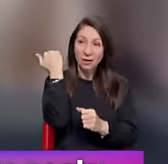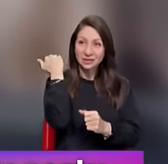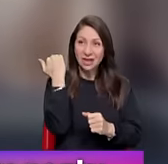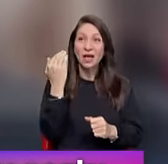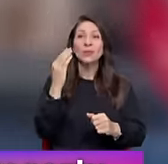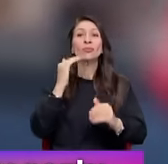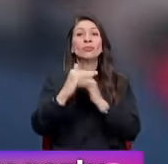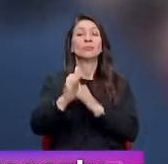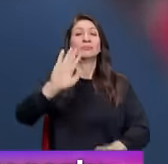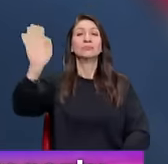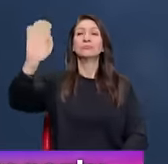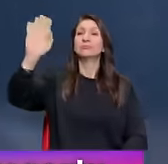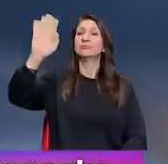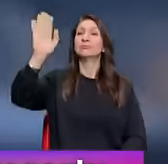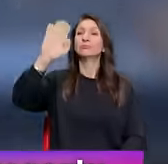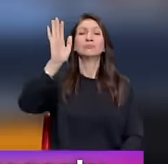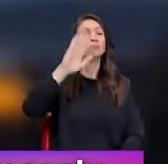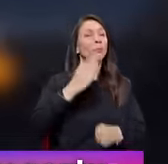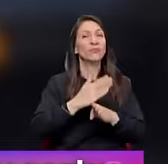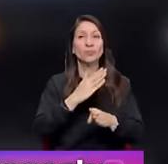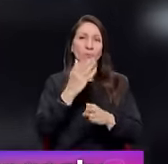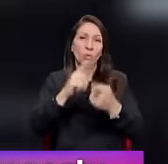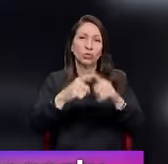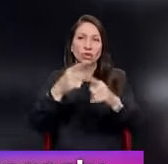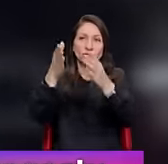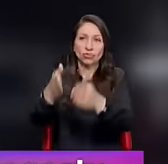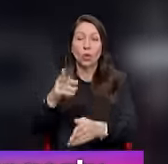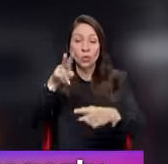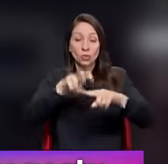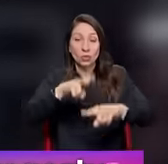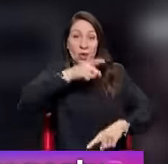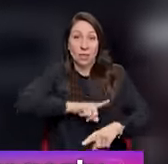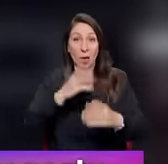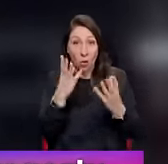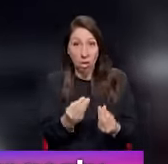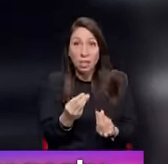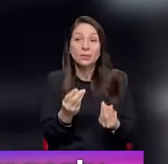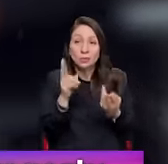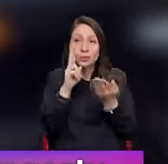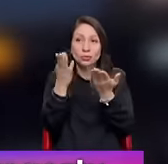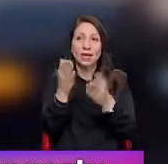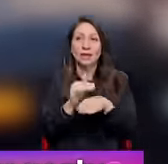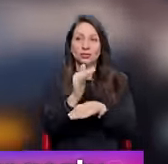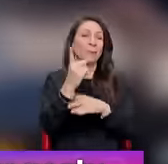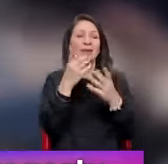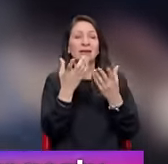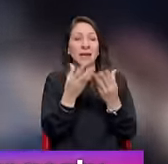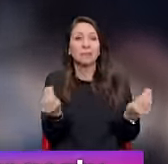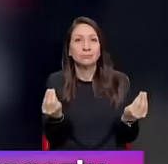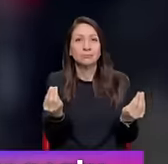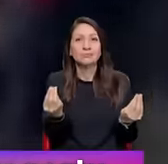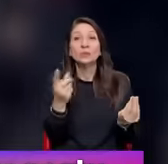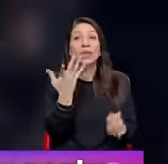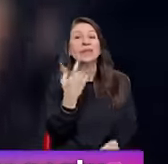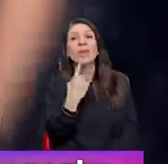el sallayan siyasetçiler ya da o koltuklara talip olanlar. Neticede yaşanan bir kayıp. Buna